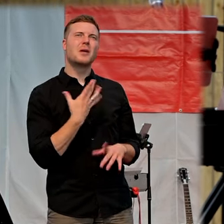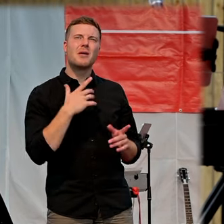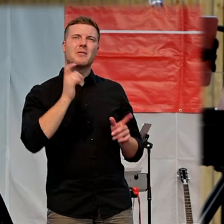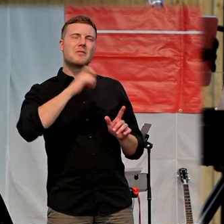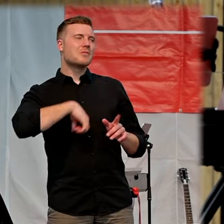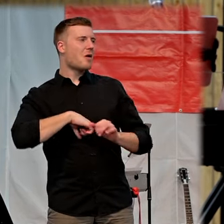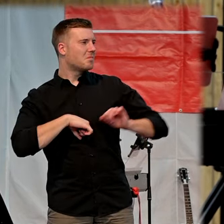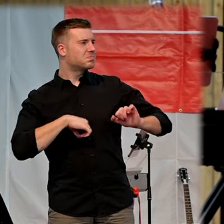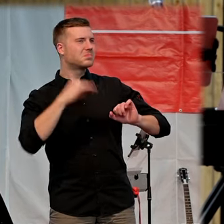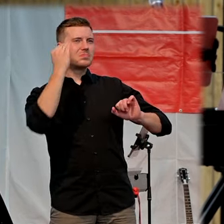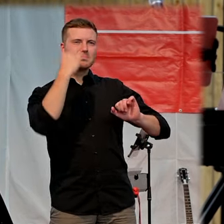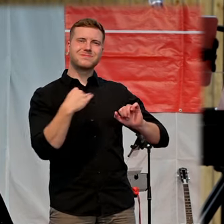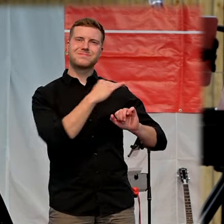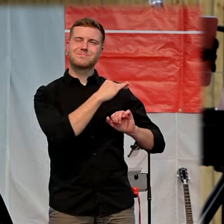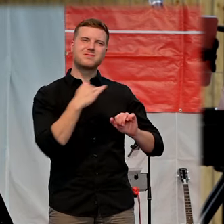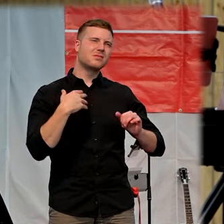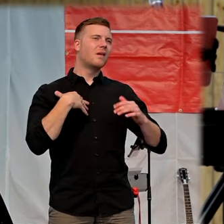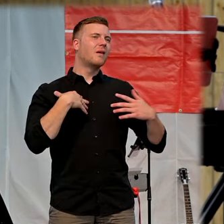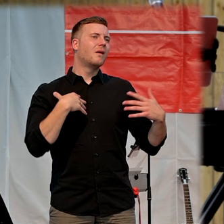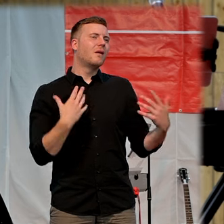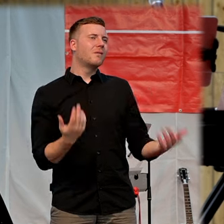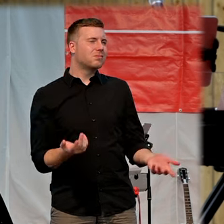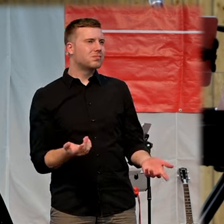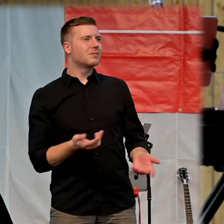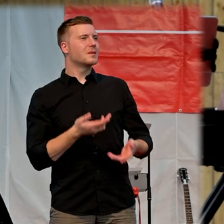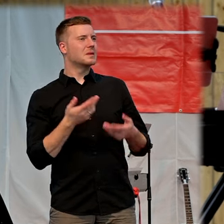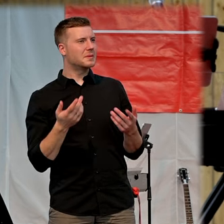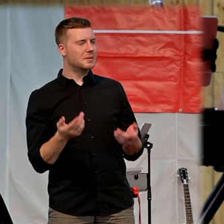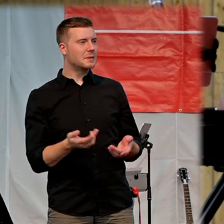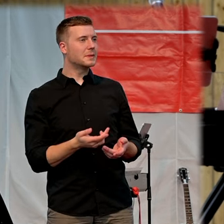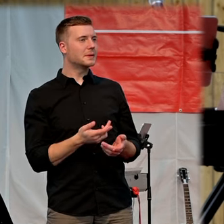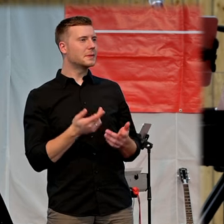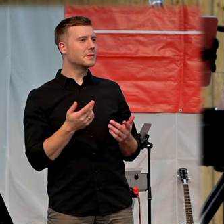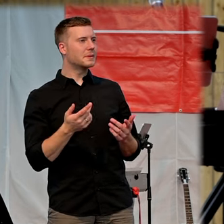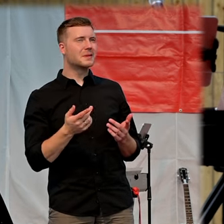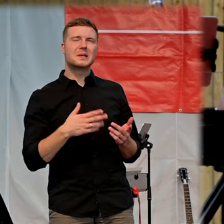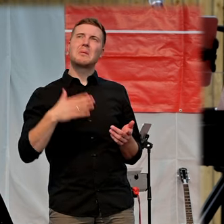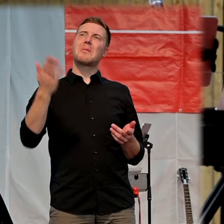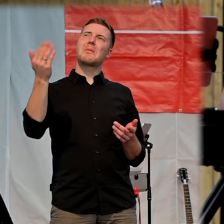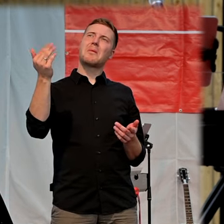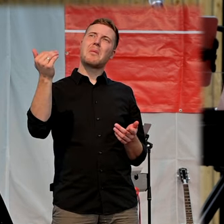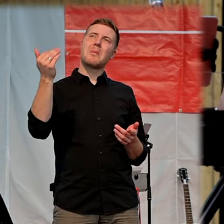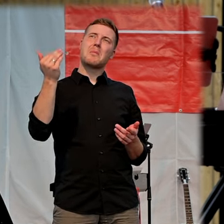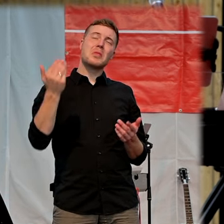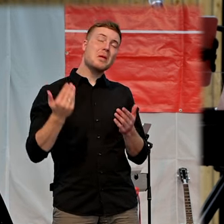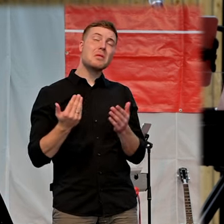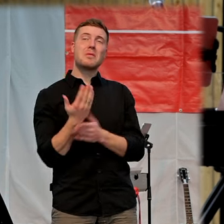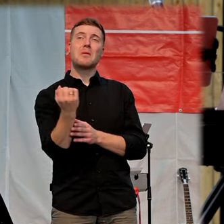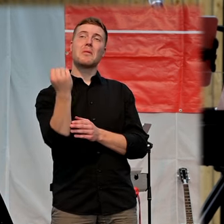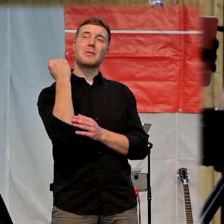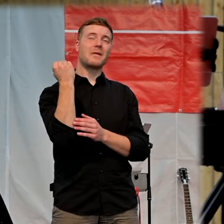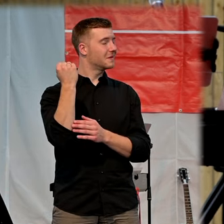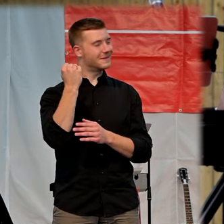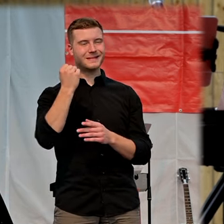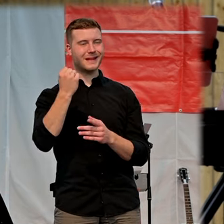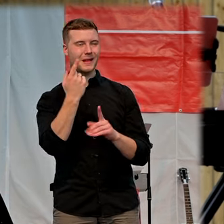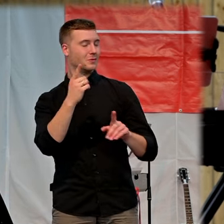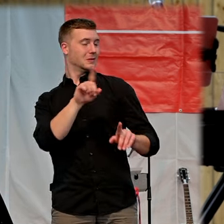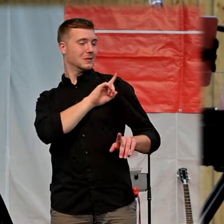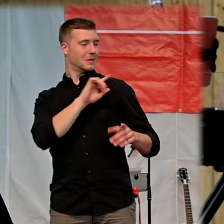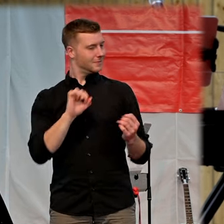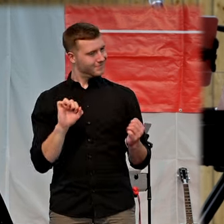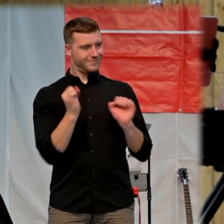keine Kraft mehr, ich hänge nur noch rum an der schönen Pforte. Gib mir ein bisschen was ab. Komm aus dieser Situation